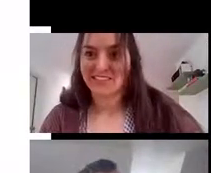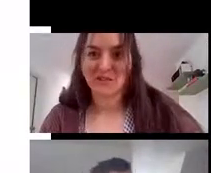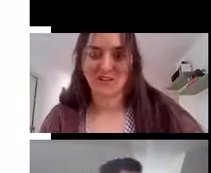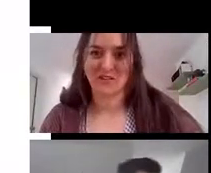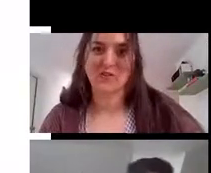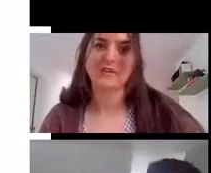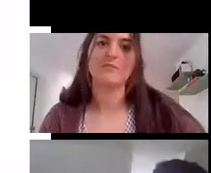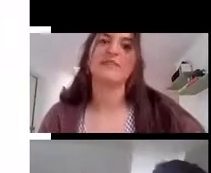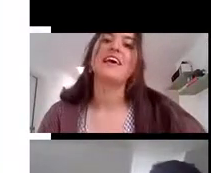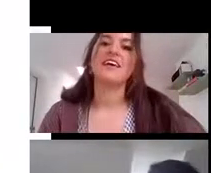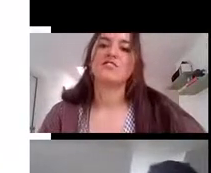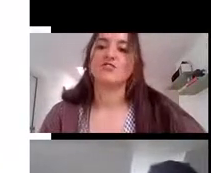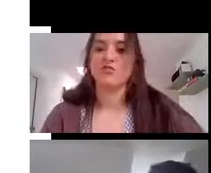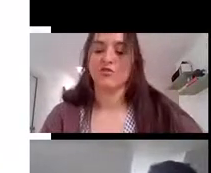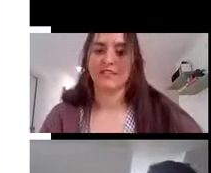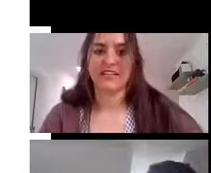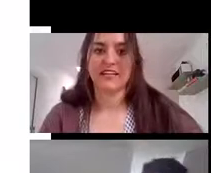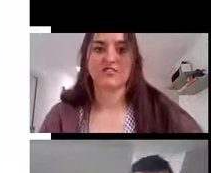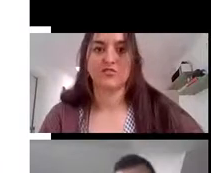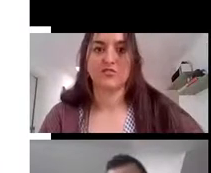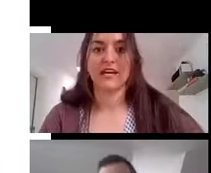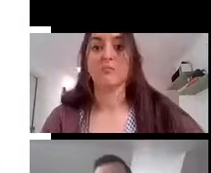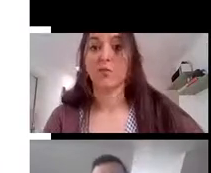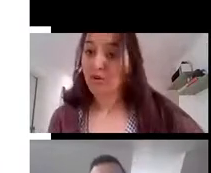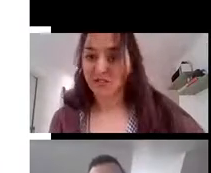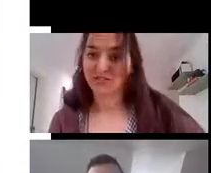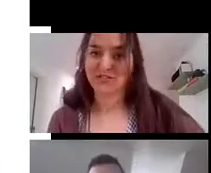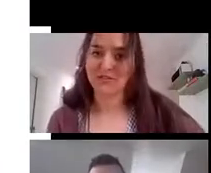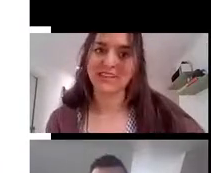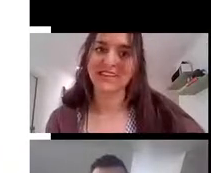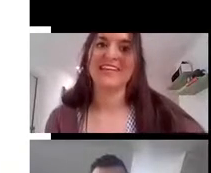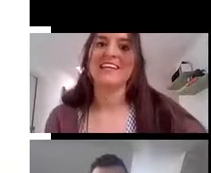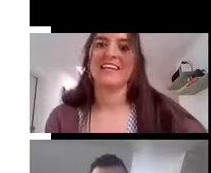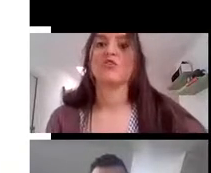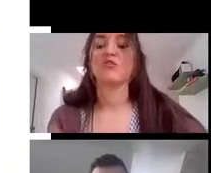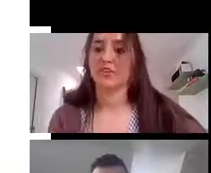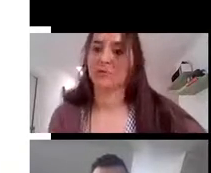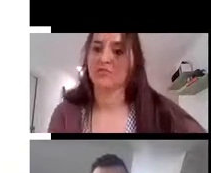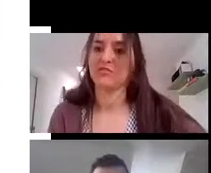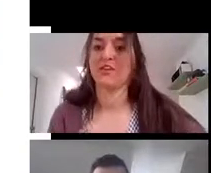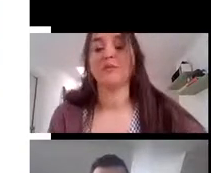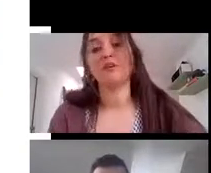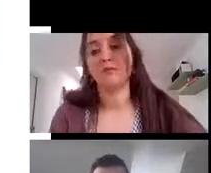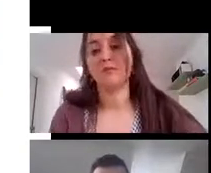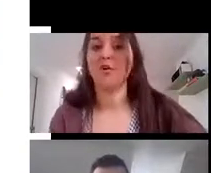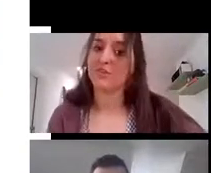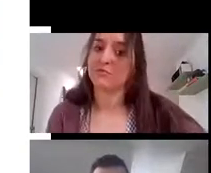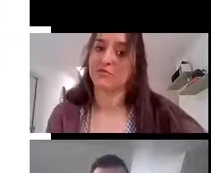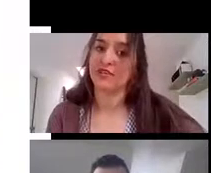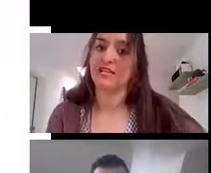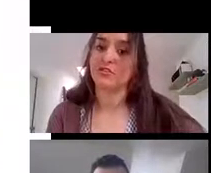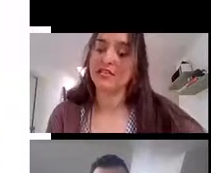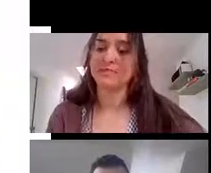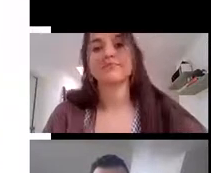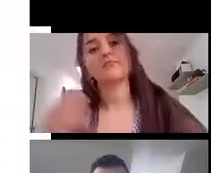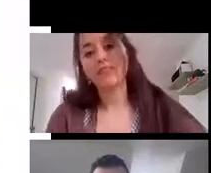jullie wellicht wel al vernomen hebben, is er dus overgeschakeld nu naar een mogelijke versoepeling naar die contactbubbels van maximum 100